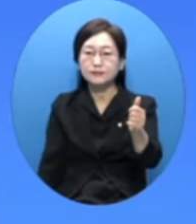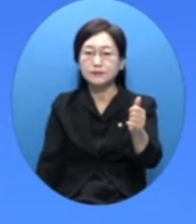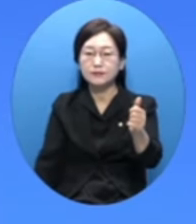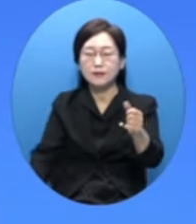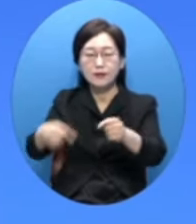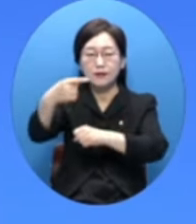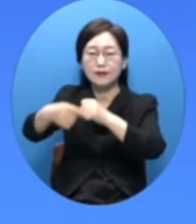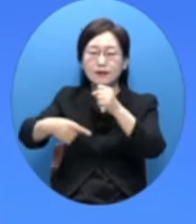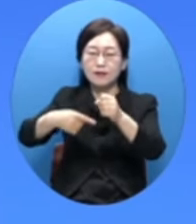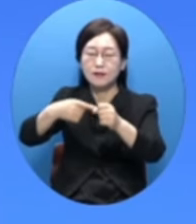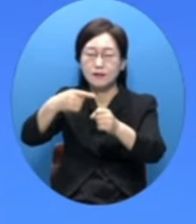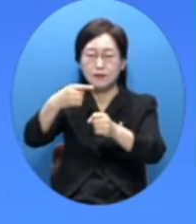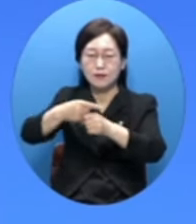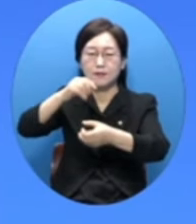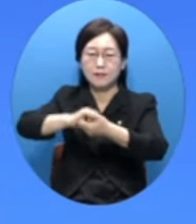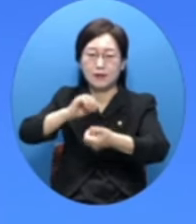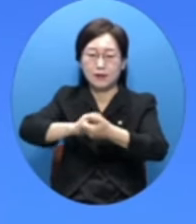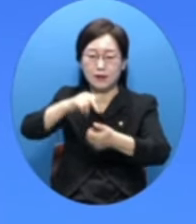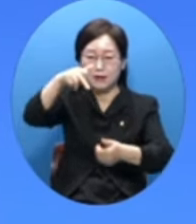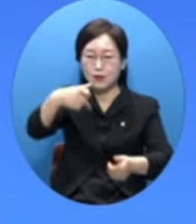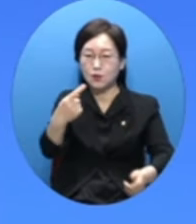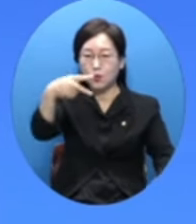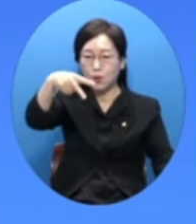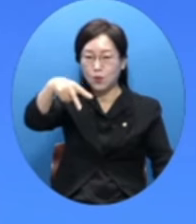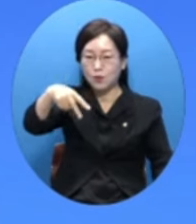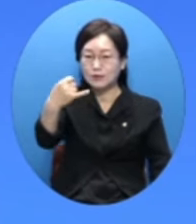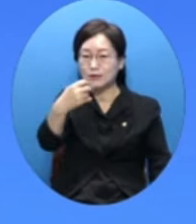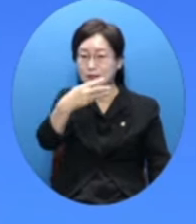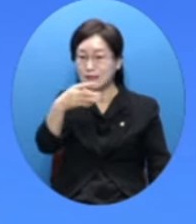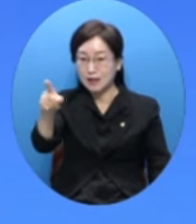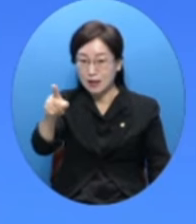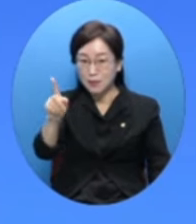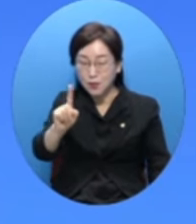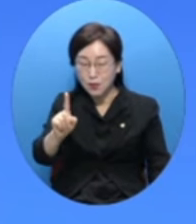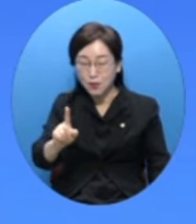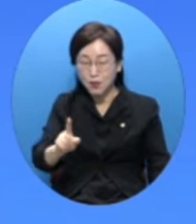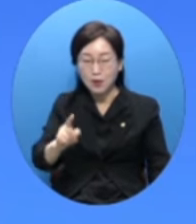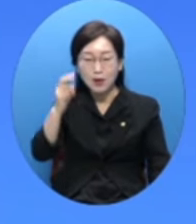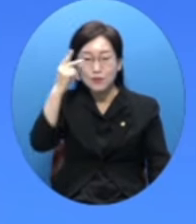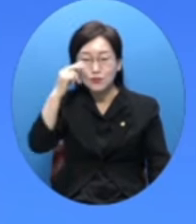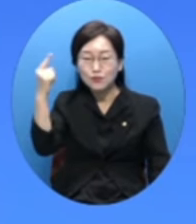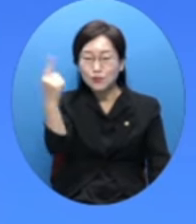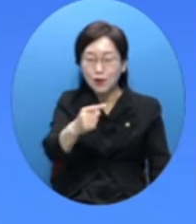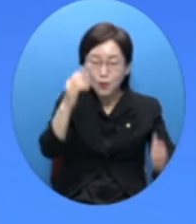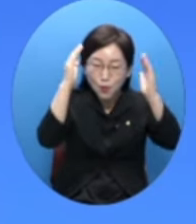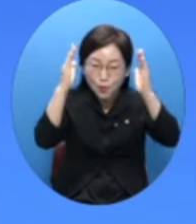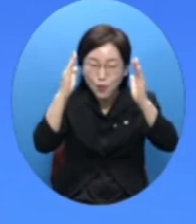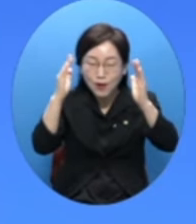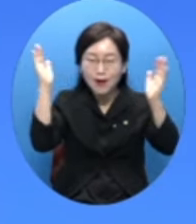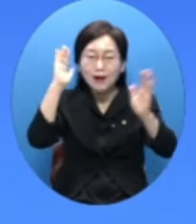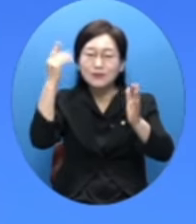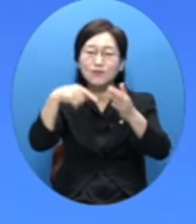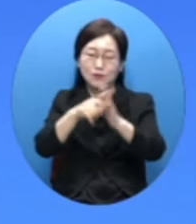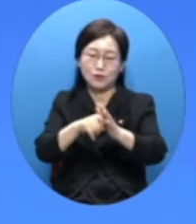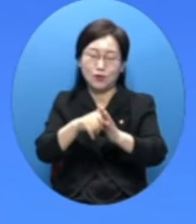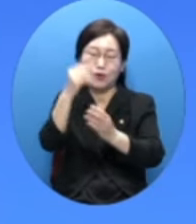매년 미국에서 코스타라고 유학생 수련회가 열리는데 그 수련회에 참석했다가